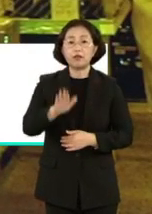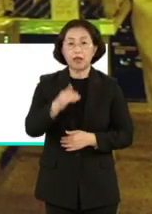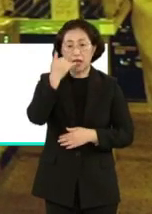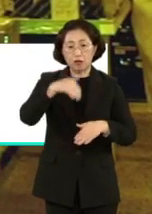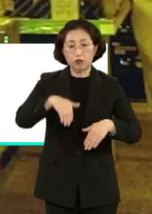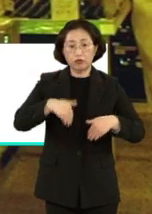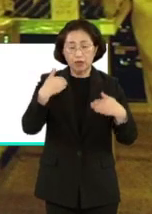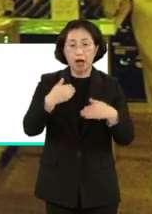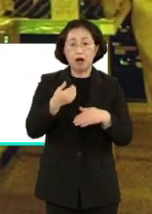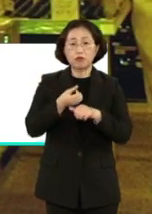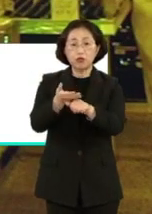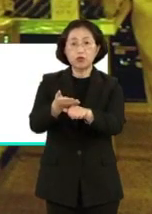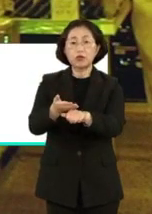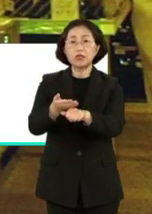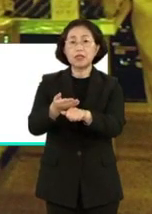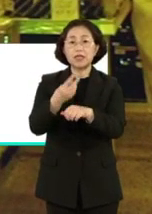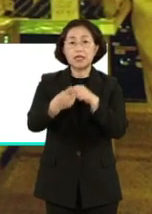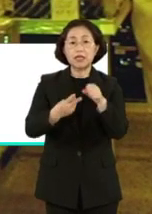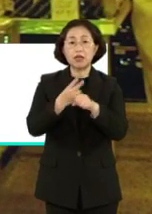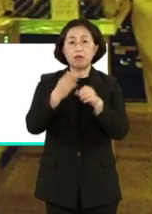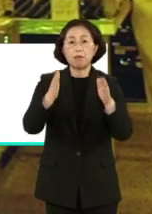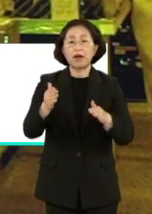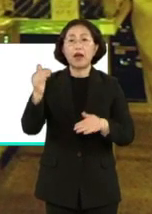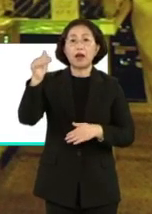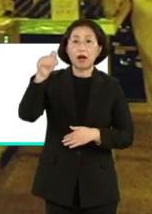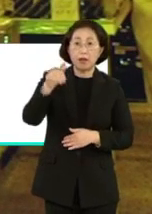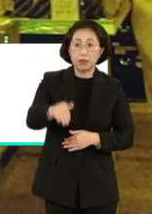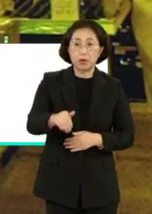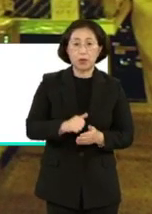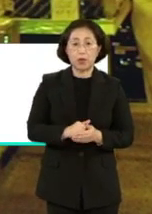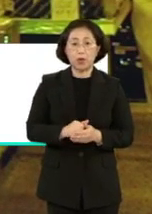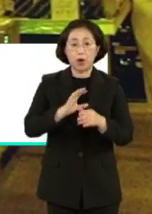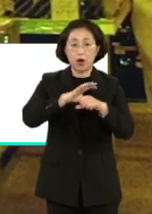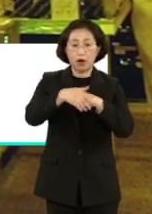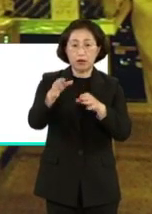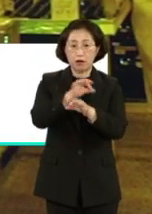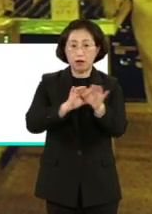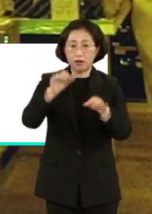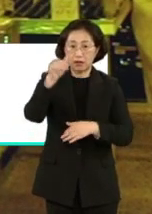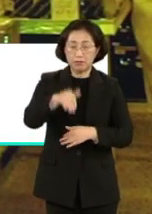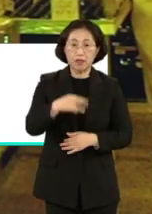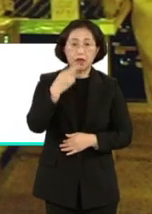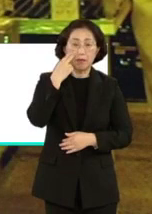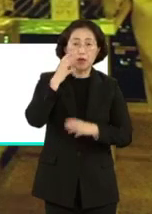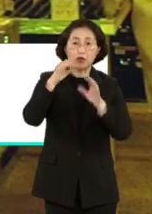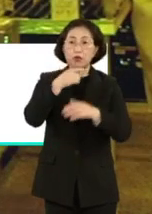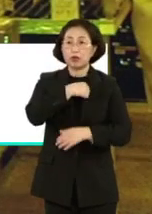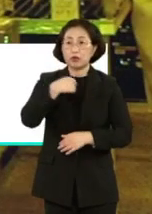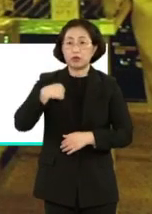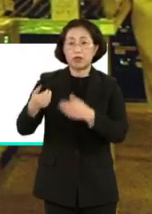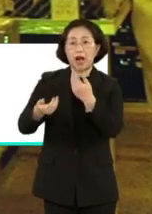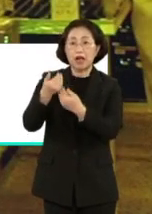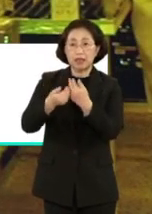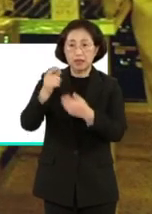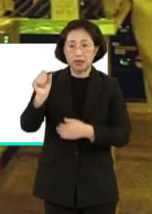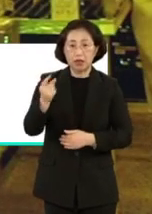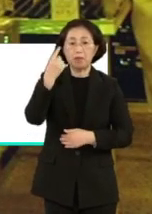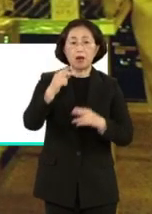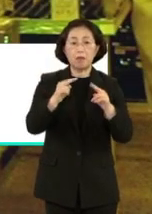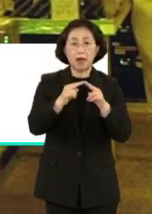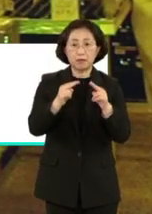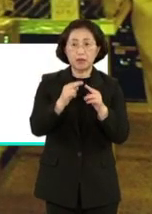첫해 이후 2년 만에 감소세로 전환됐습니다. 글로벌 경기 침체, 미중 무역 갈등 여파로 주력인 반도체